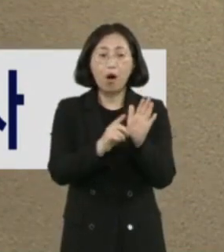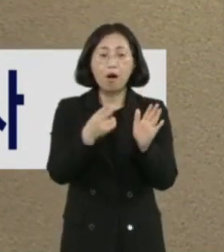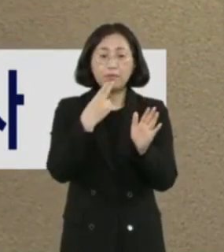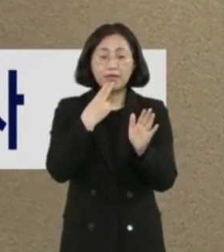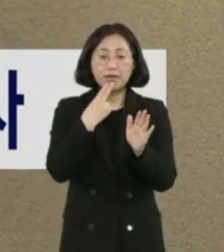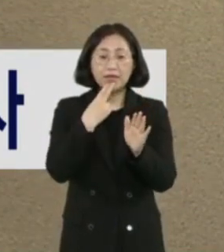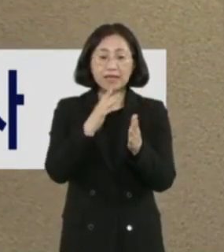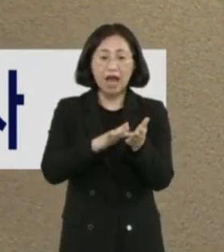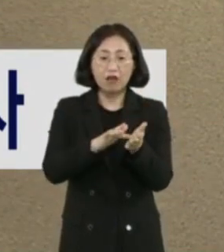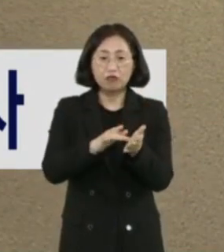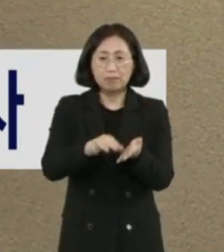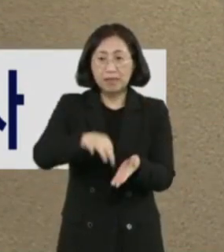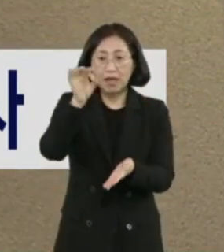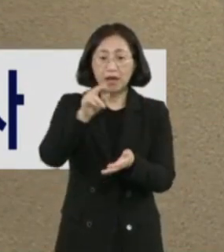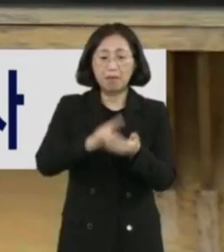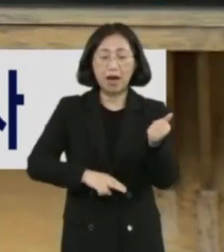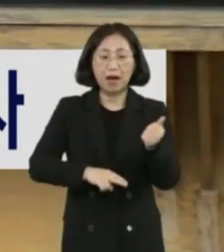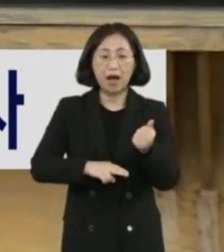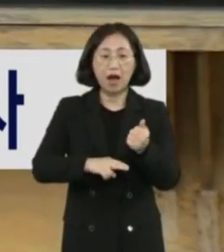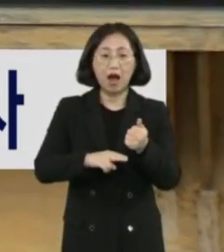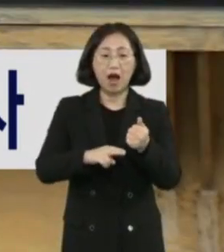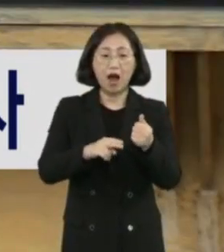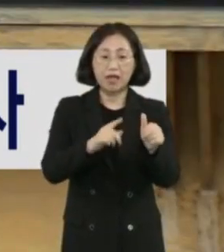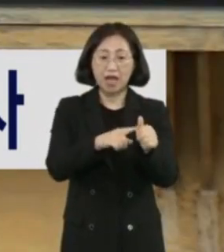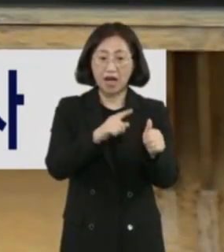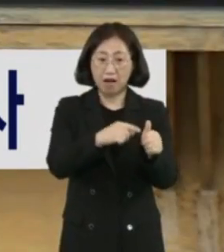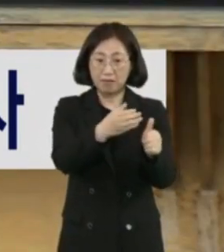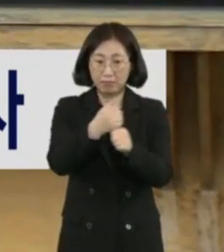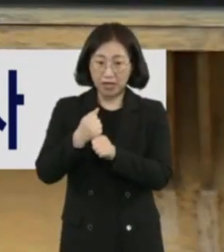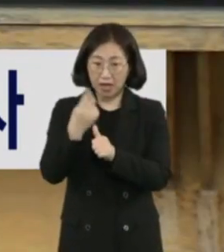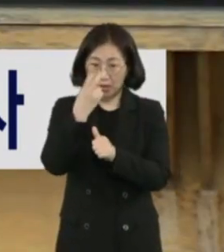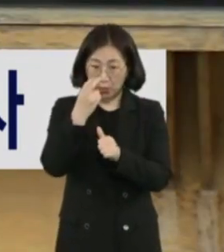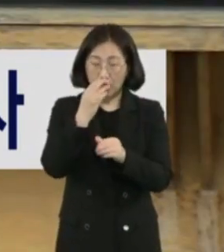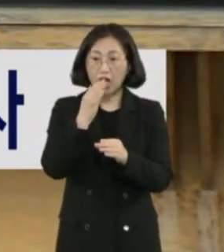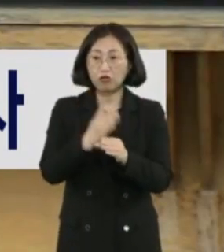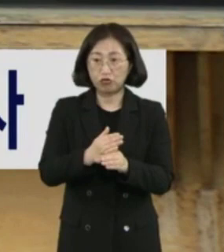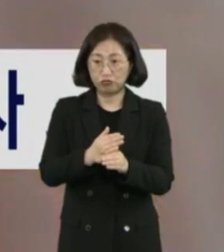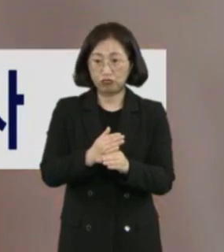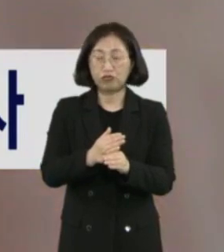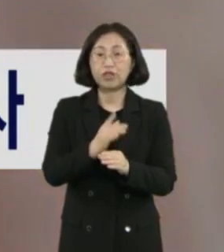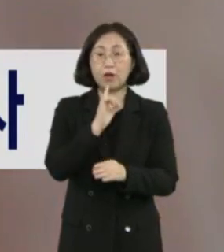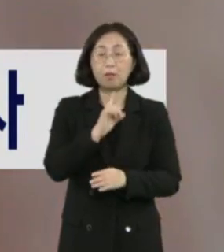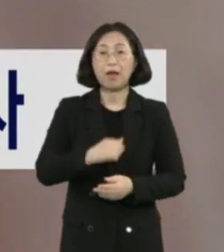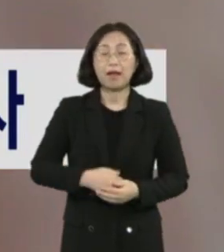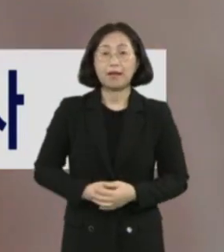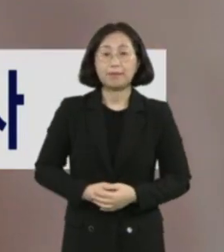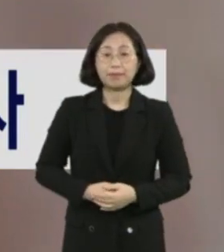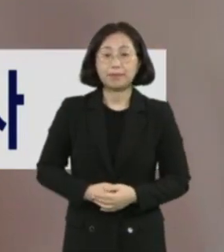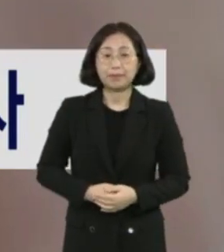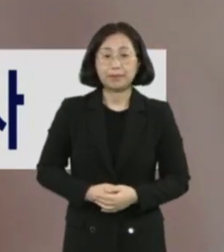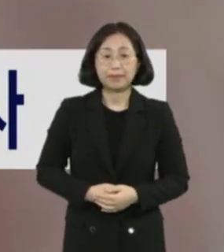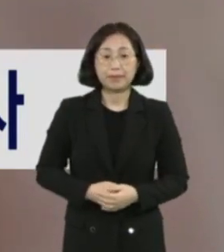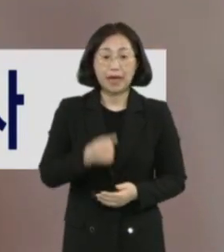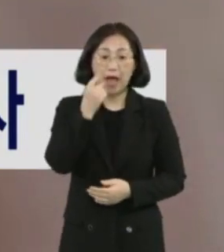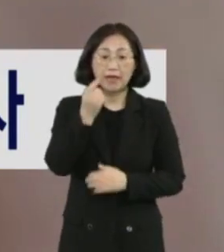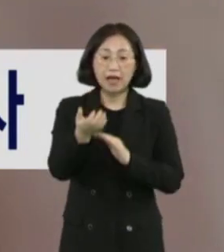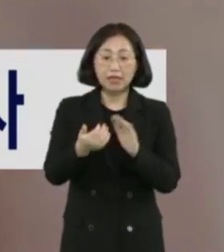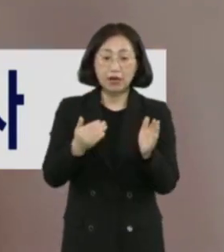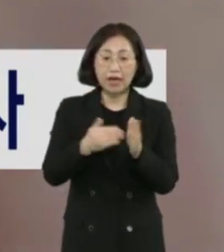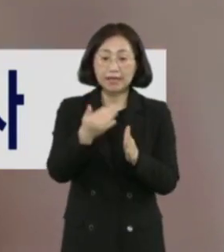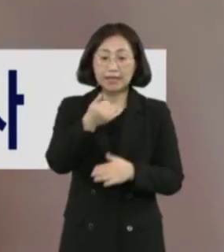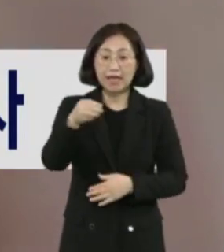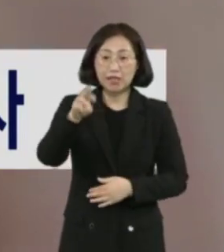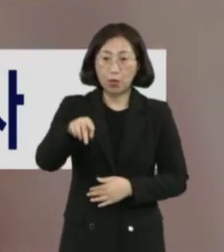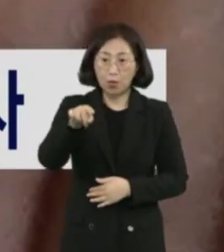약품을 고가에 판 혐의로 지난달 A씨를 소환해 조사를 진행했고 현재도 수사 중이라고 밝혔습니다. 한 달 전까지